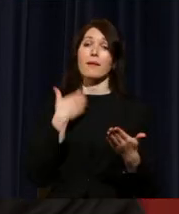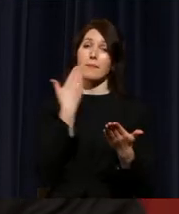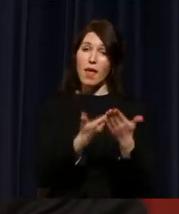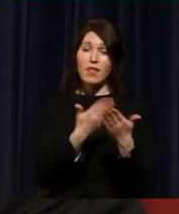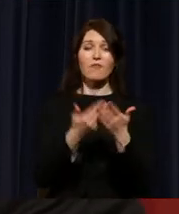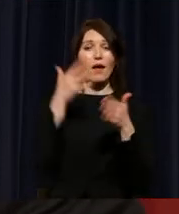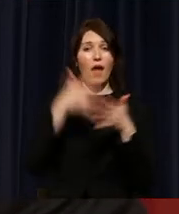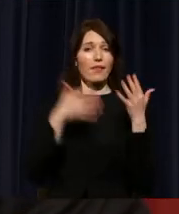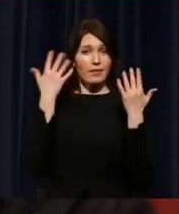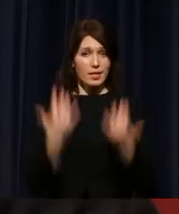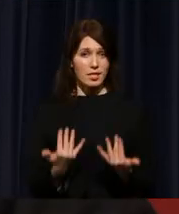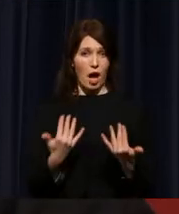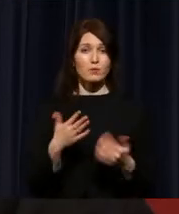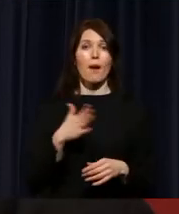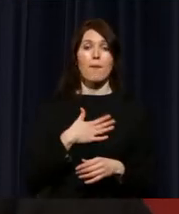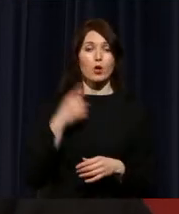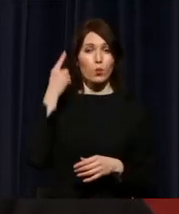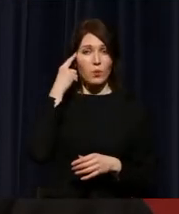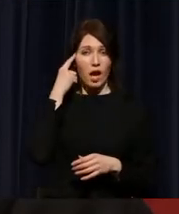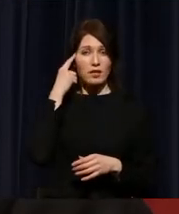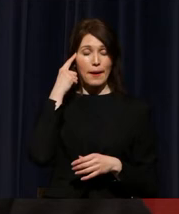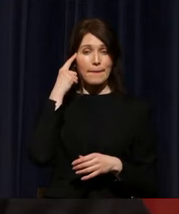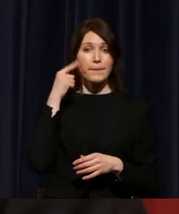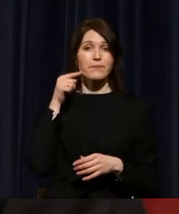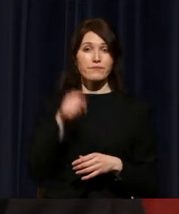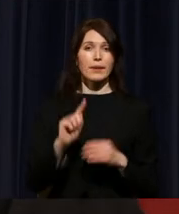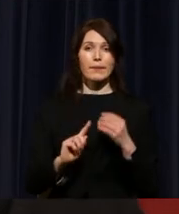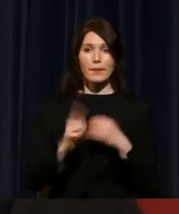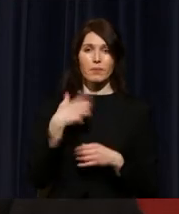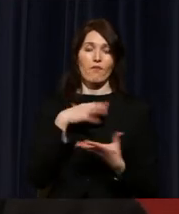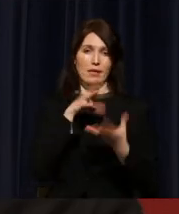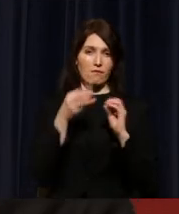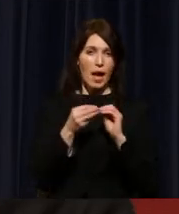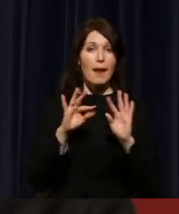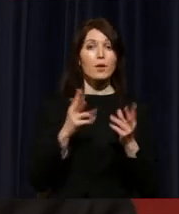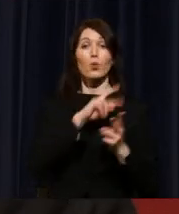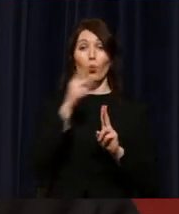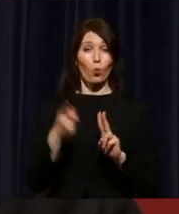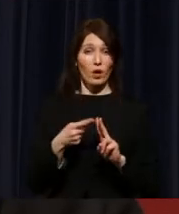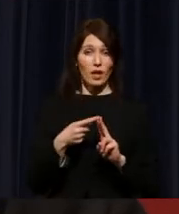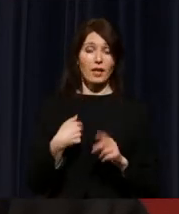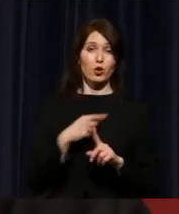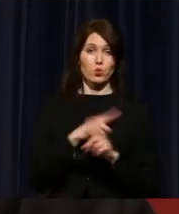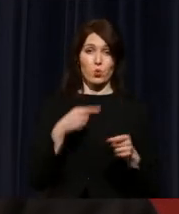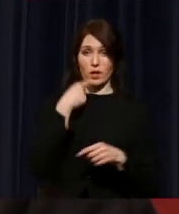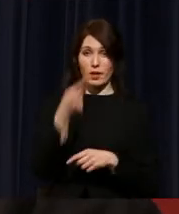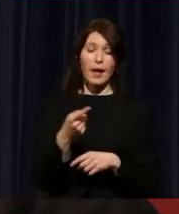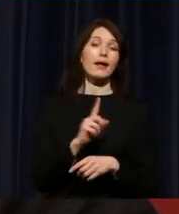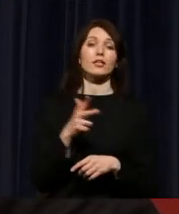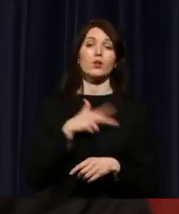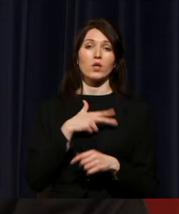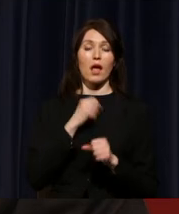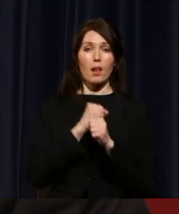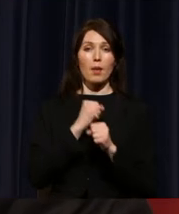risinājumi. Un tas, man liekas, vismaz manuprāt, šis pirmais jāņem vērā, bet otra lieta, par ko es tūlīt runāšu, man liekas, ir tas